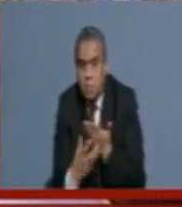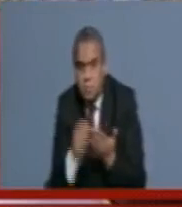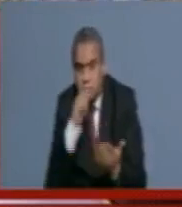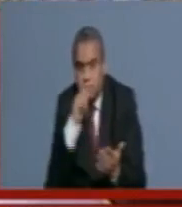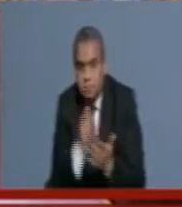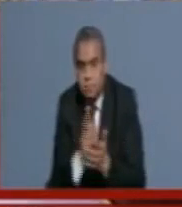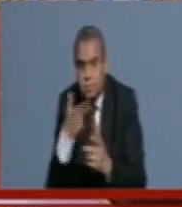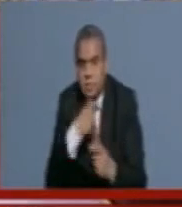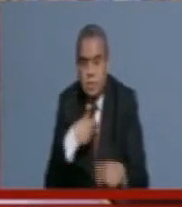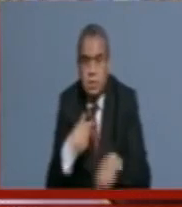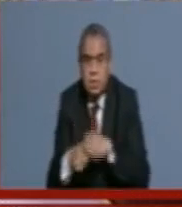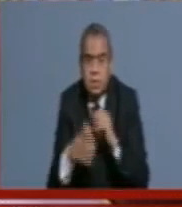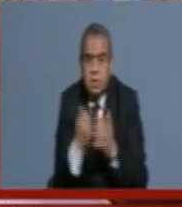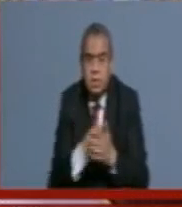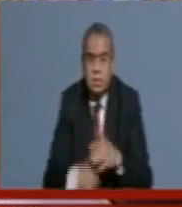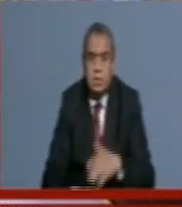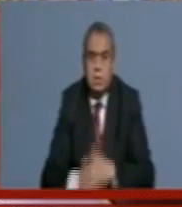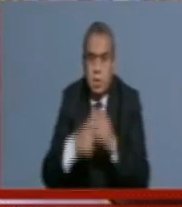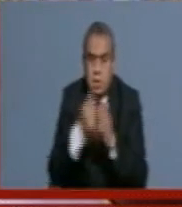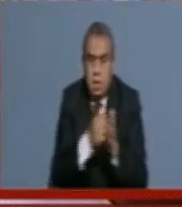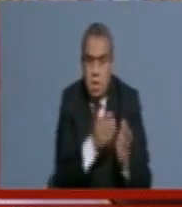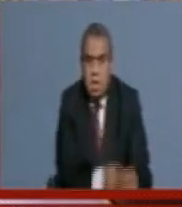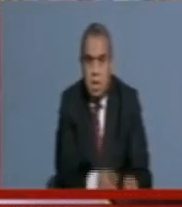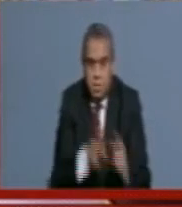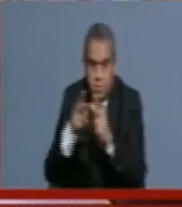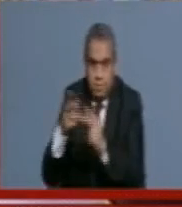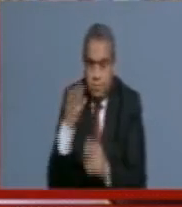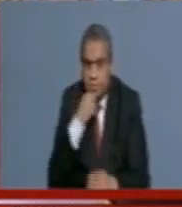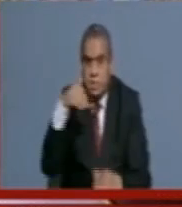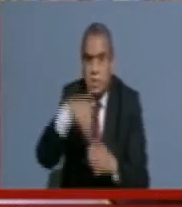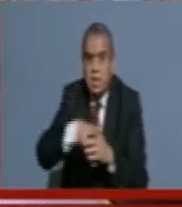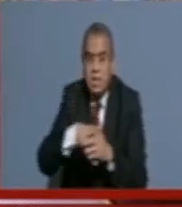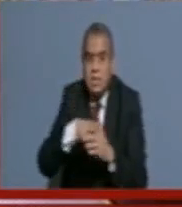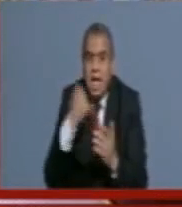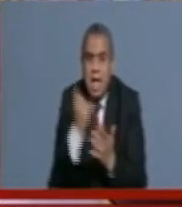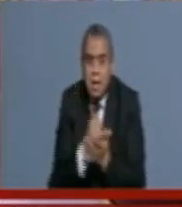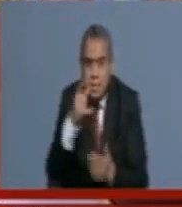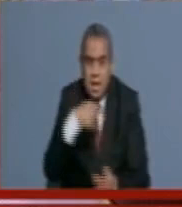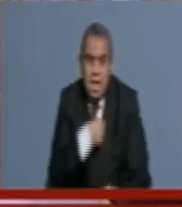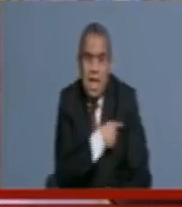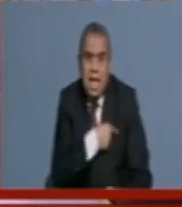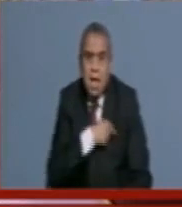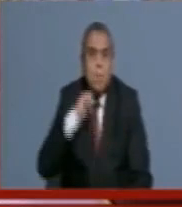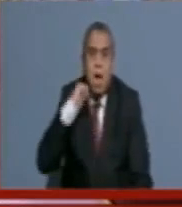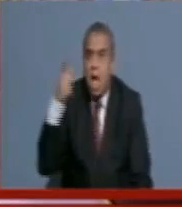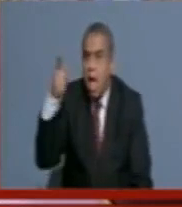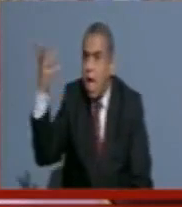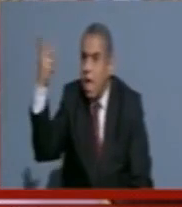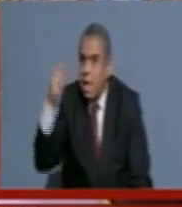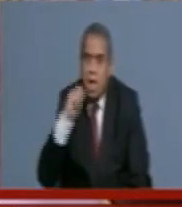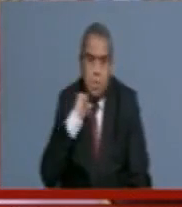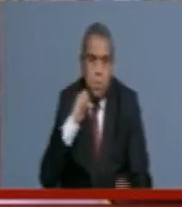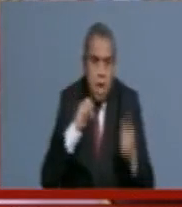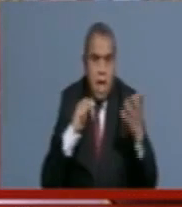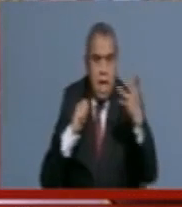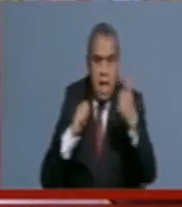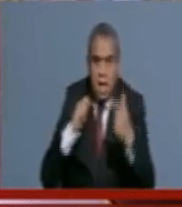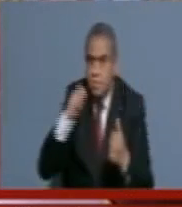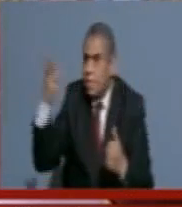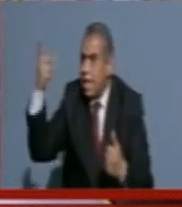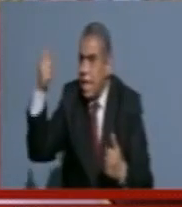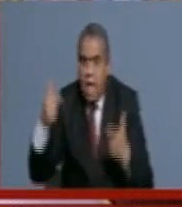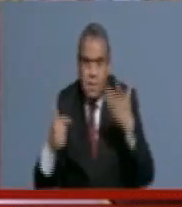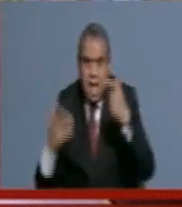لاستراتيجية النقل، دي بتتعلق بعدد الناخبين المقيدين في كل محافظة، والمتوقع